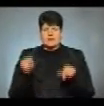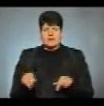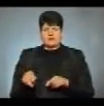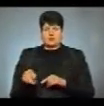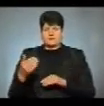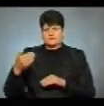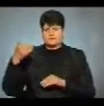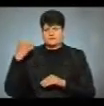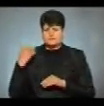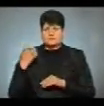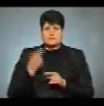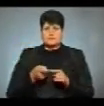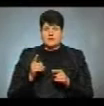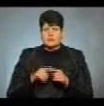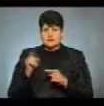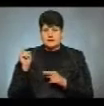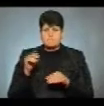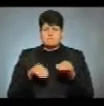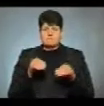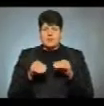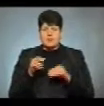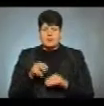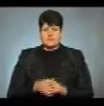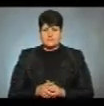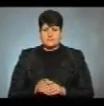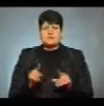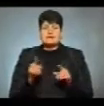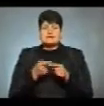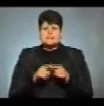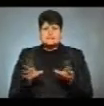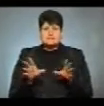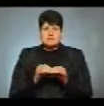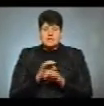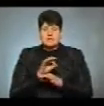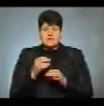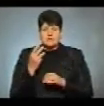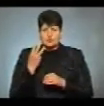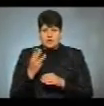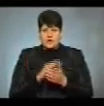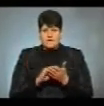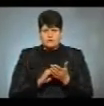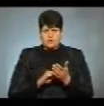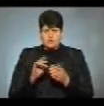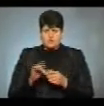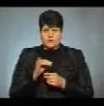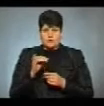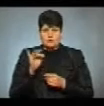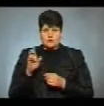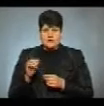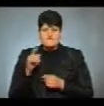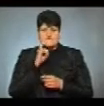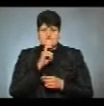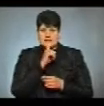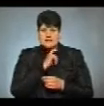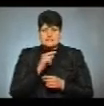– музично-поетичний перформанс «Валет». Це спільний проект трьох авторів – Гани Осадко з Тернополя, Юлії Броварної з